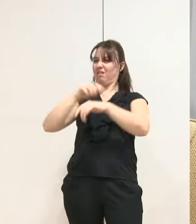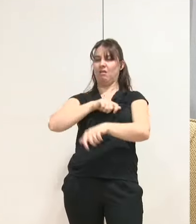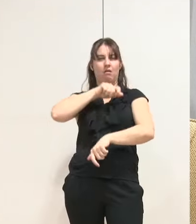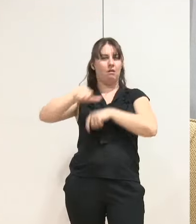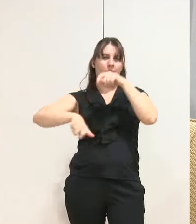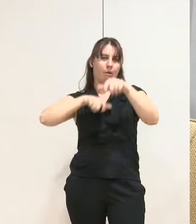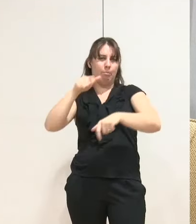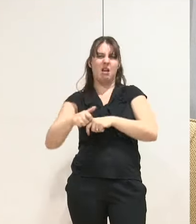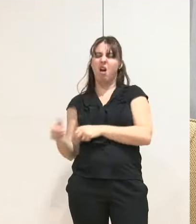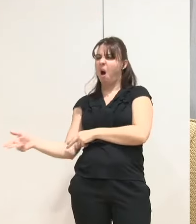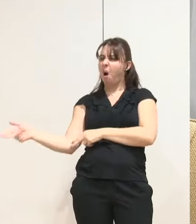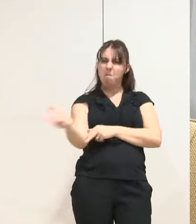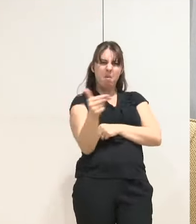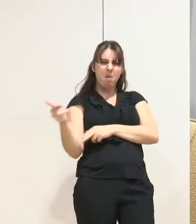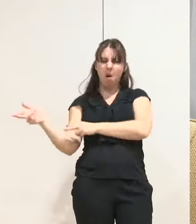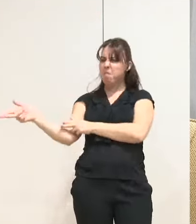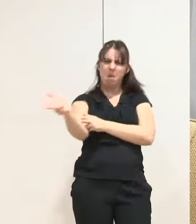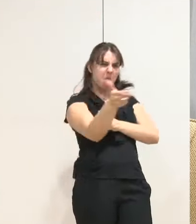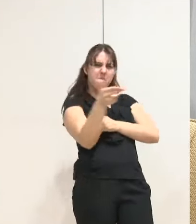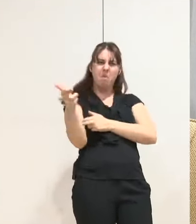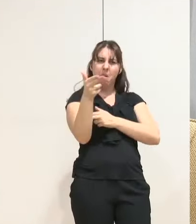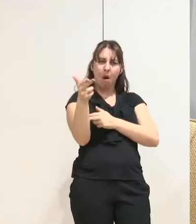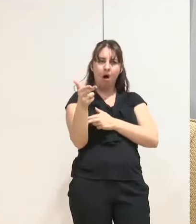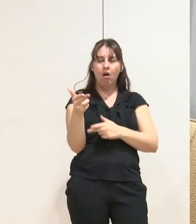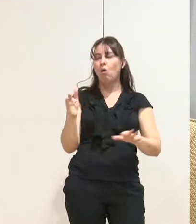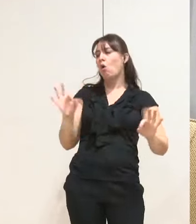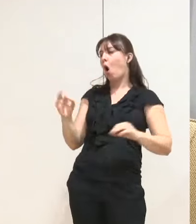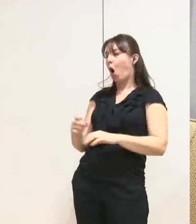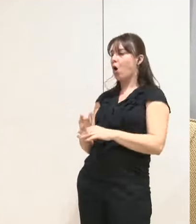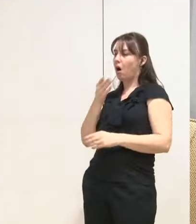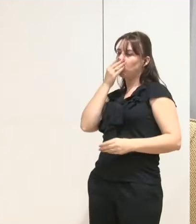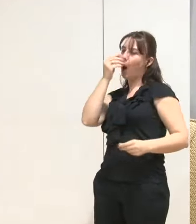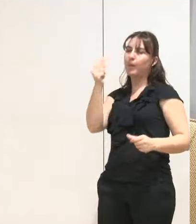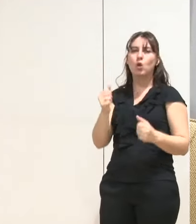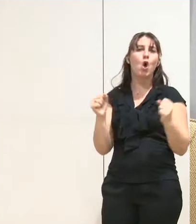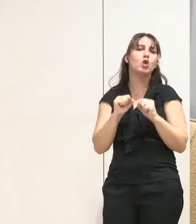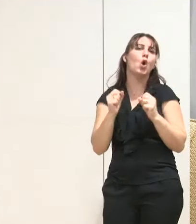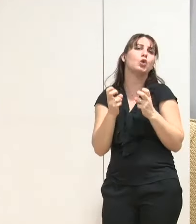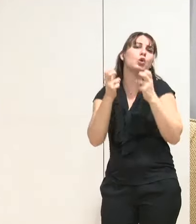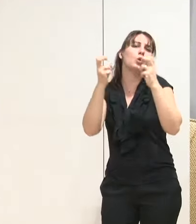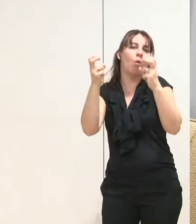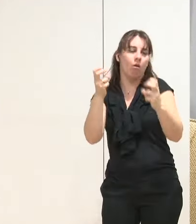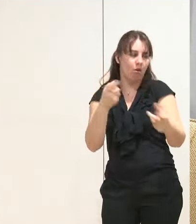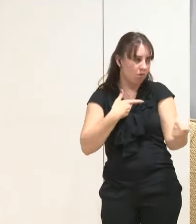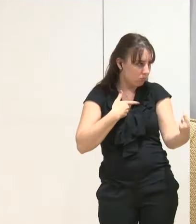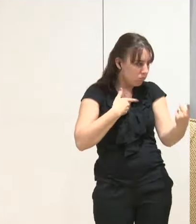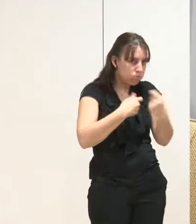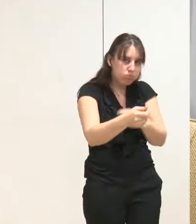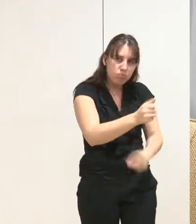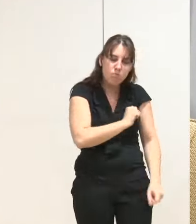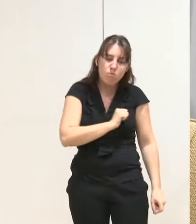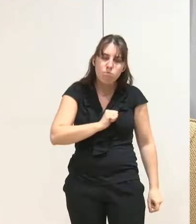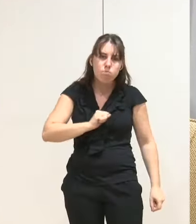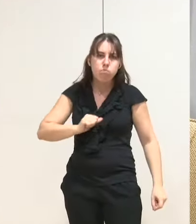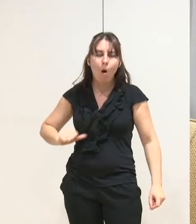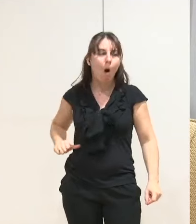arrivent et tirent à l'arme automatique on peut pas parler d'un simple sentiment de monté en tension c'est à mon sens beaucoup plus grave et je